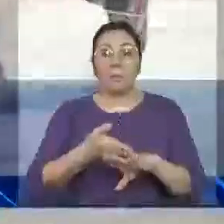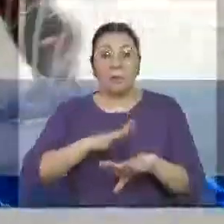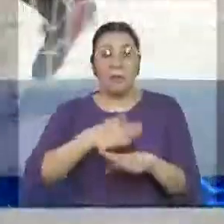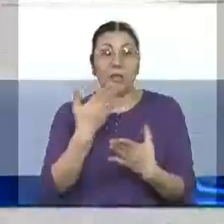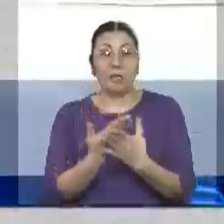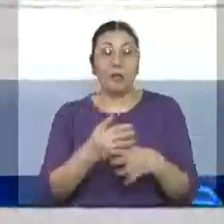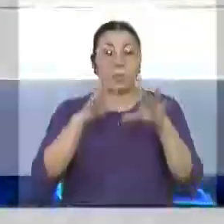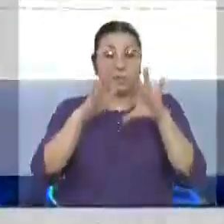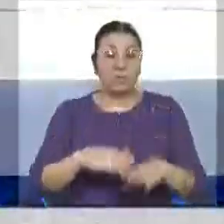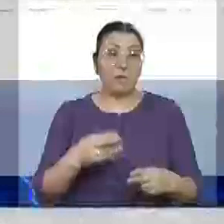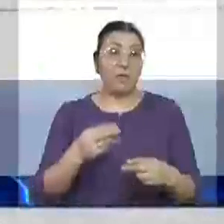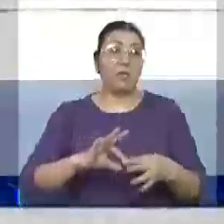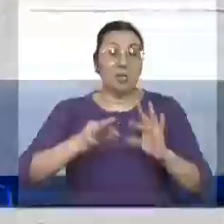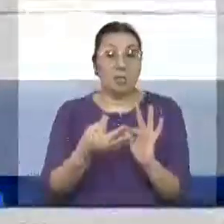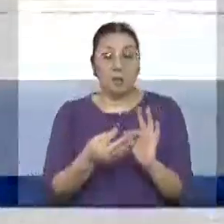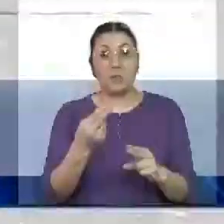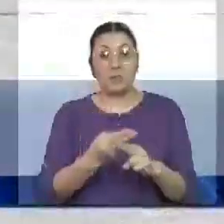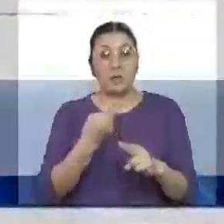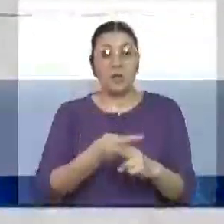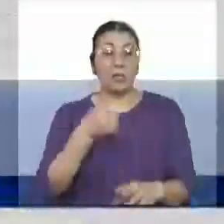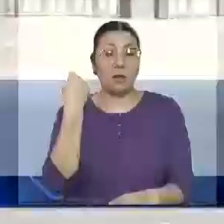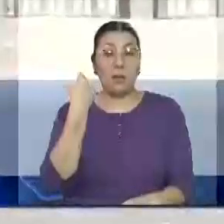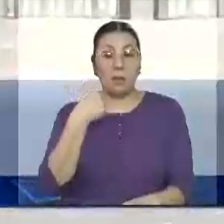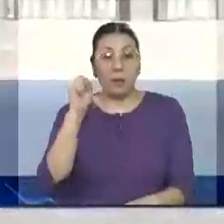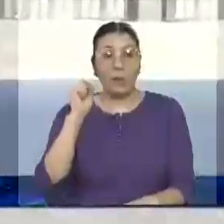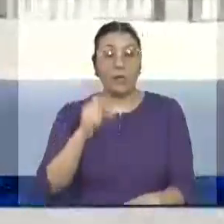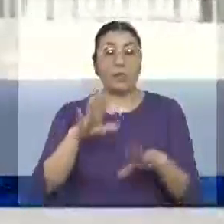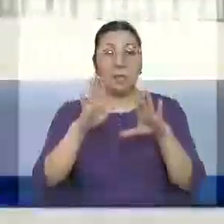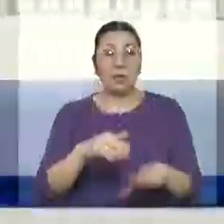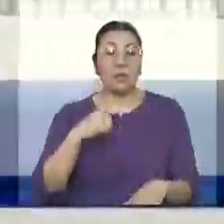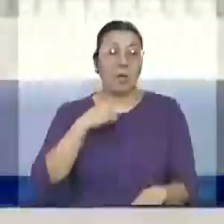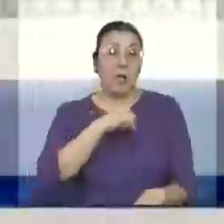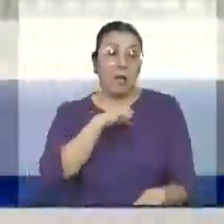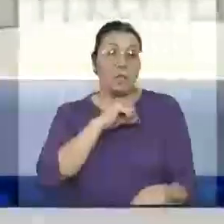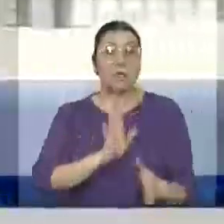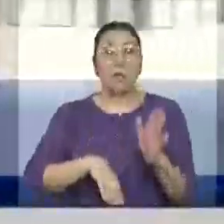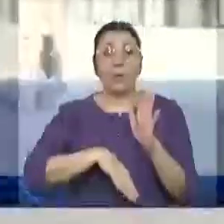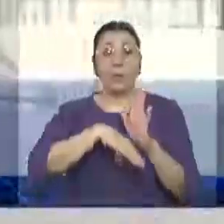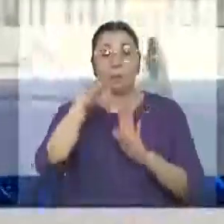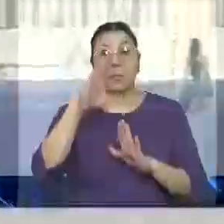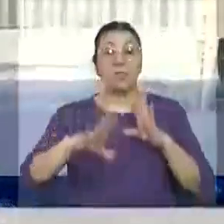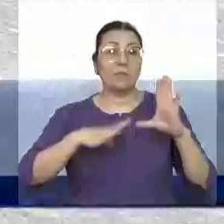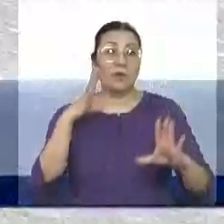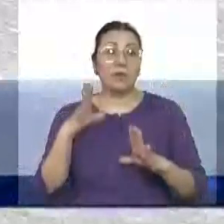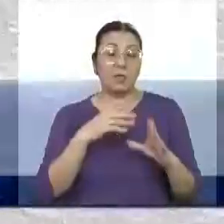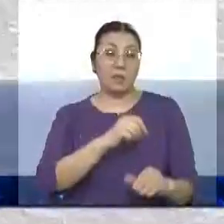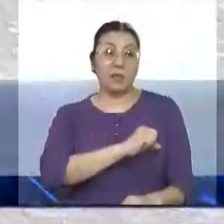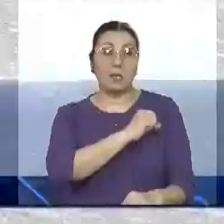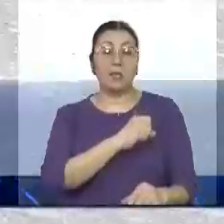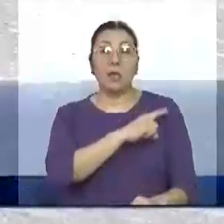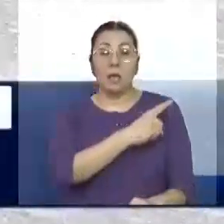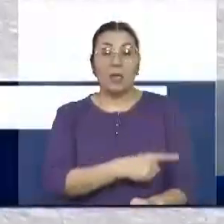покров добавляет сложности процессу игры, поэтому победа остается в руках самых ловких и натренированных мальчишек. Меня